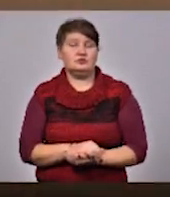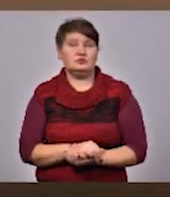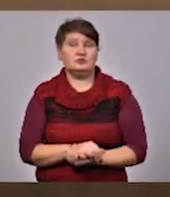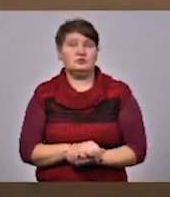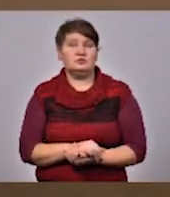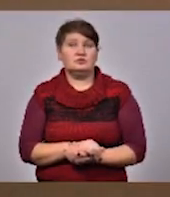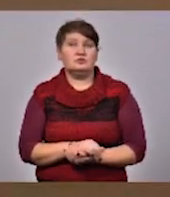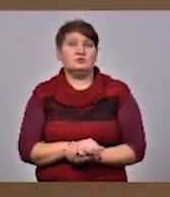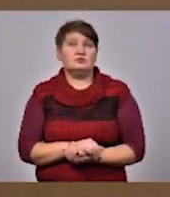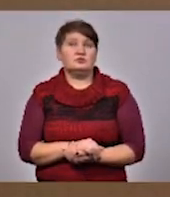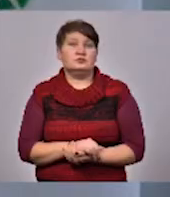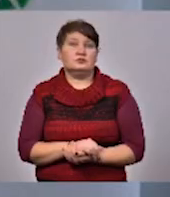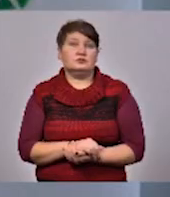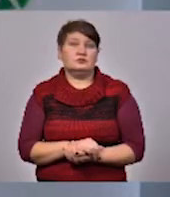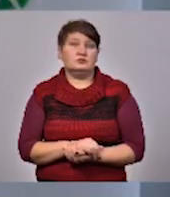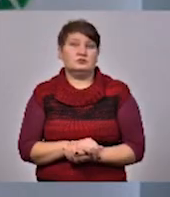Суспільному. Прикарпаття.